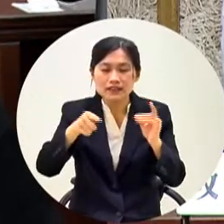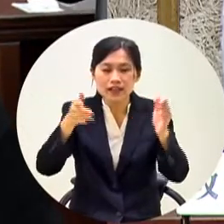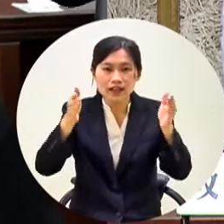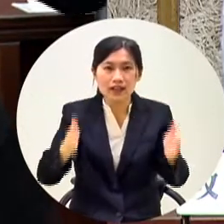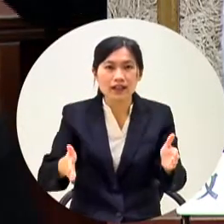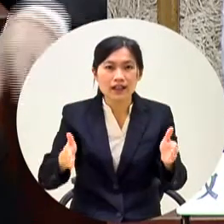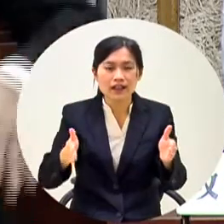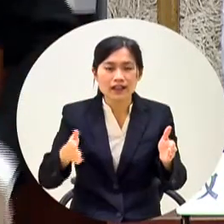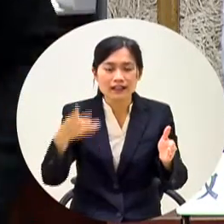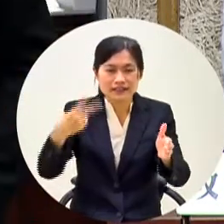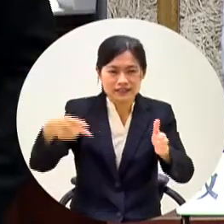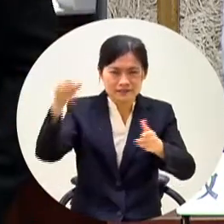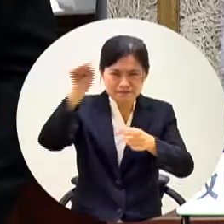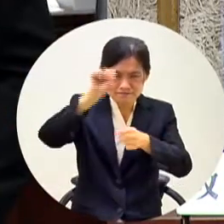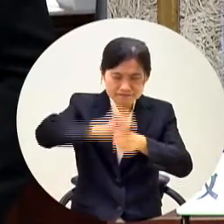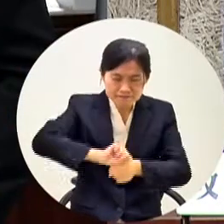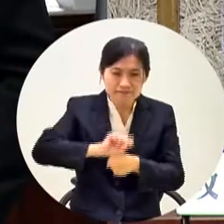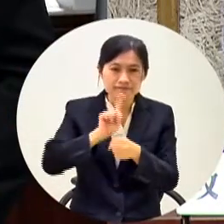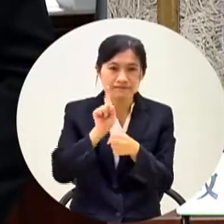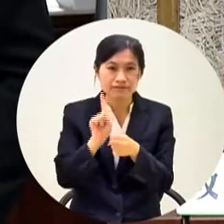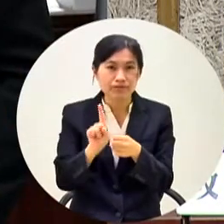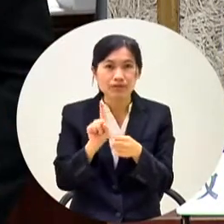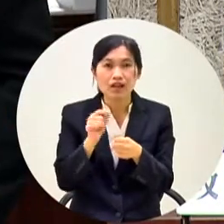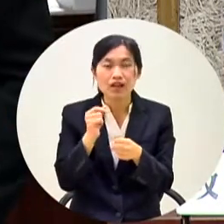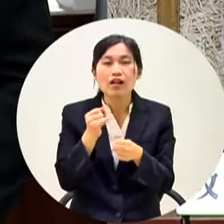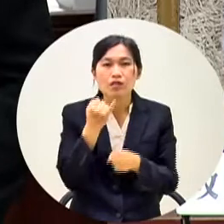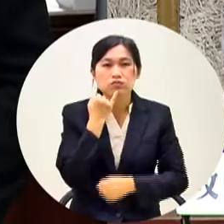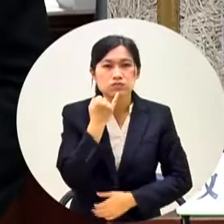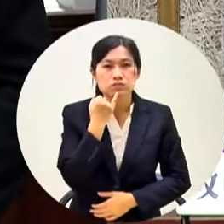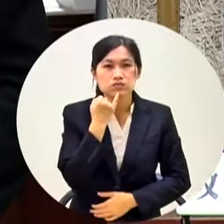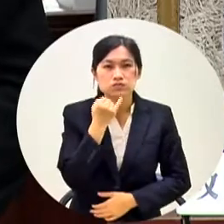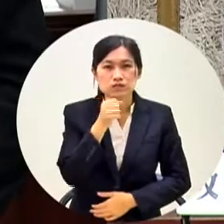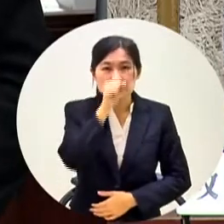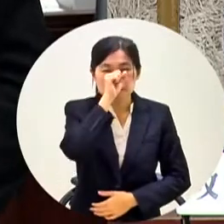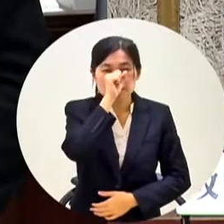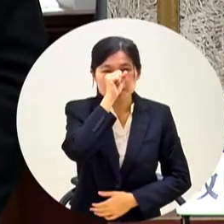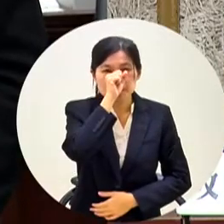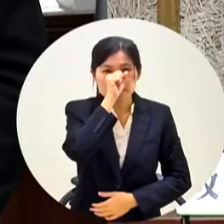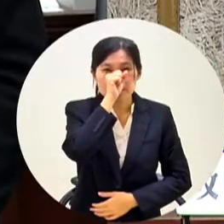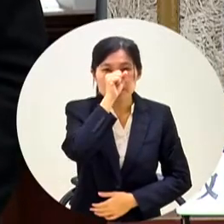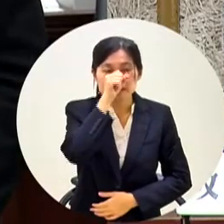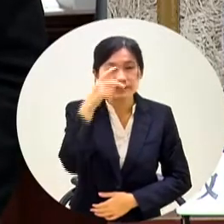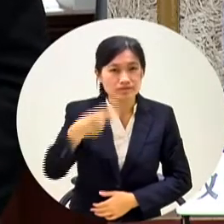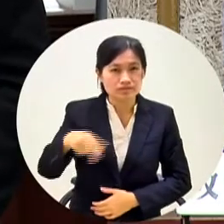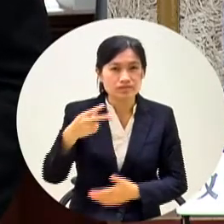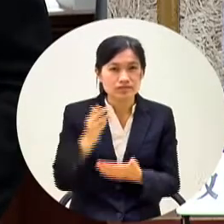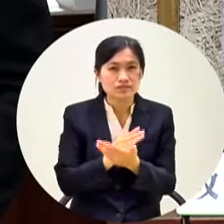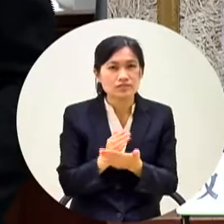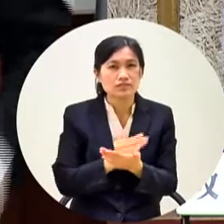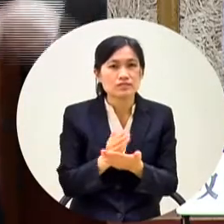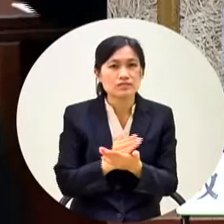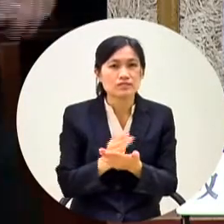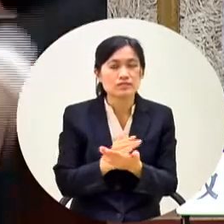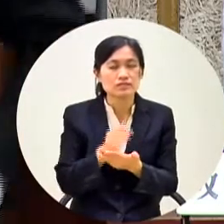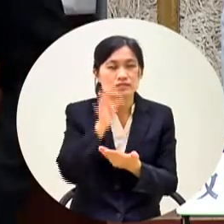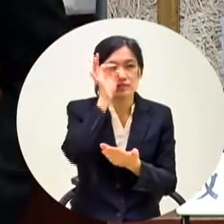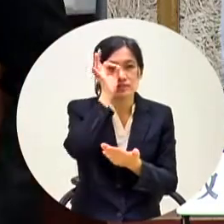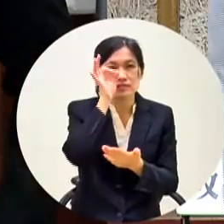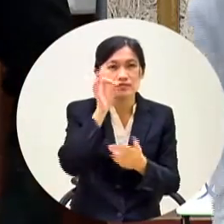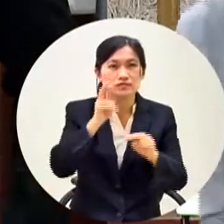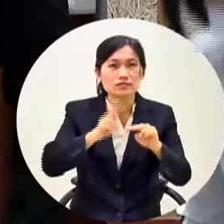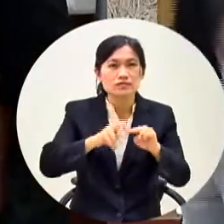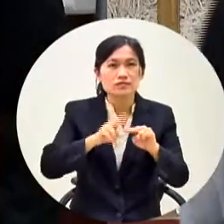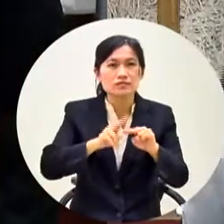爱当阁设一个交流道未？ 好，好，哦，我们来邀请。 边个看麦啦？ 好。 哦，啊个，好，你请坐哦。 谢